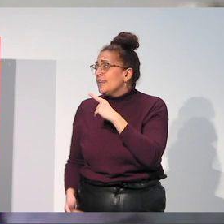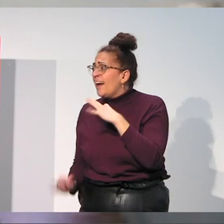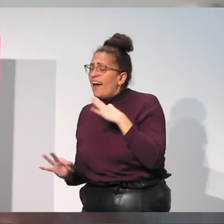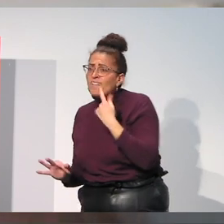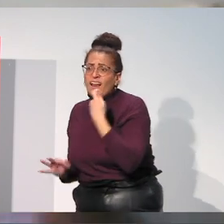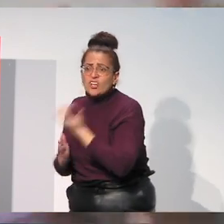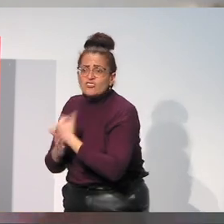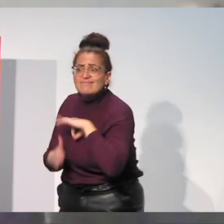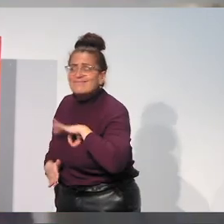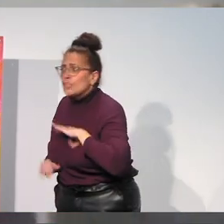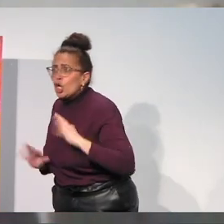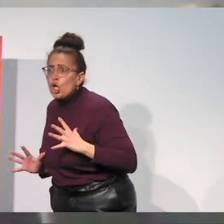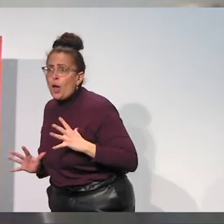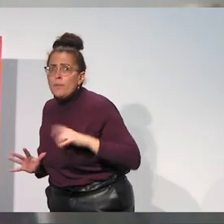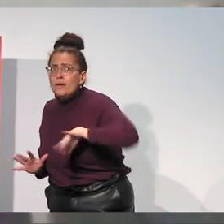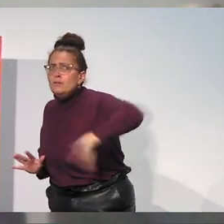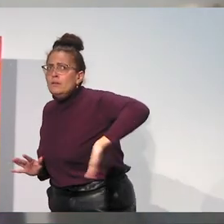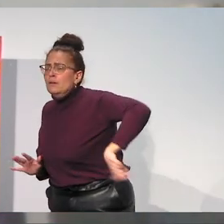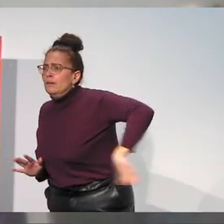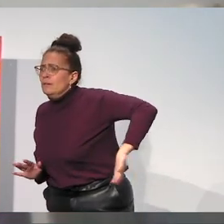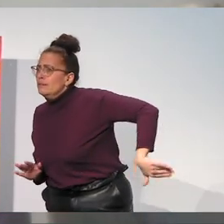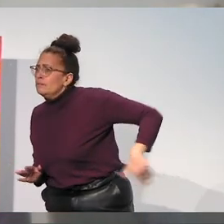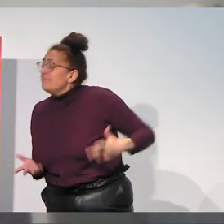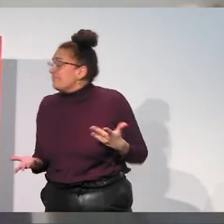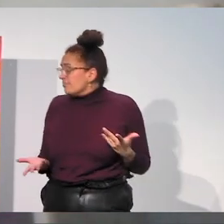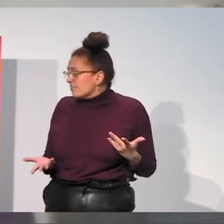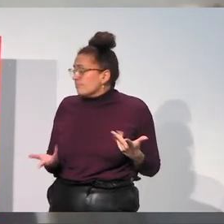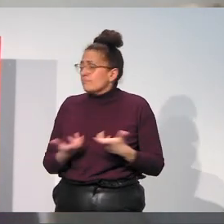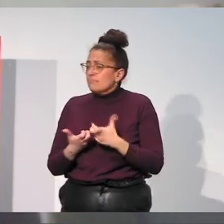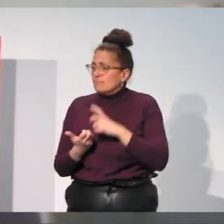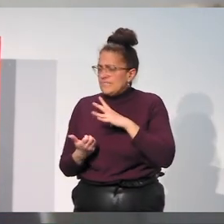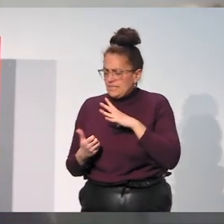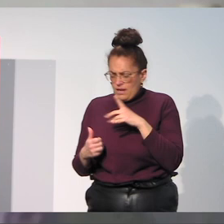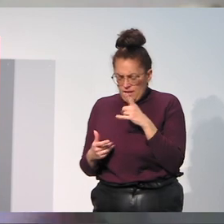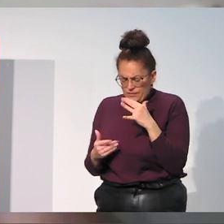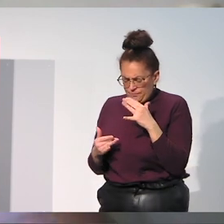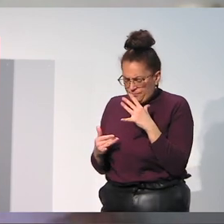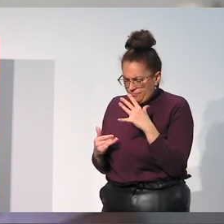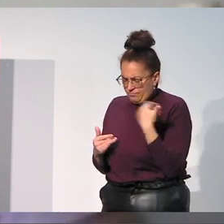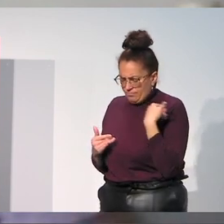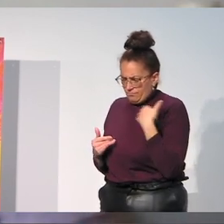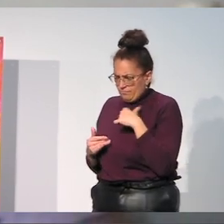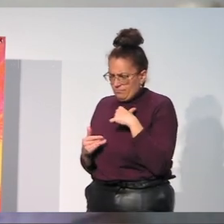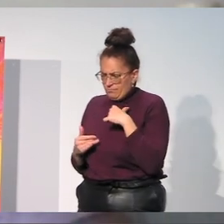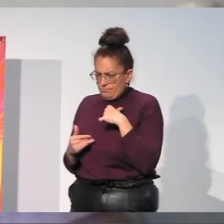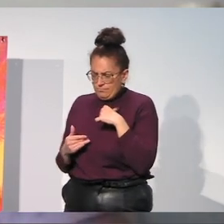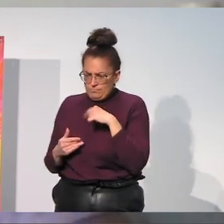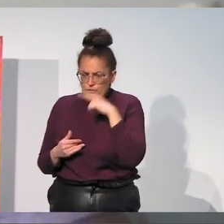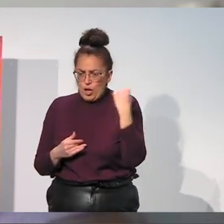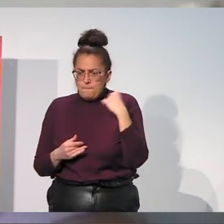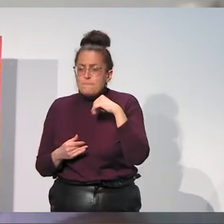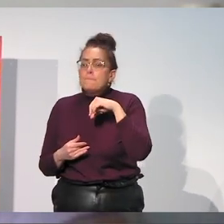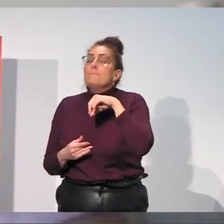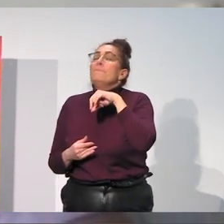Donc je pense qu'il y a un lobbying là-dessus. Et il n'y a pas longtemps, je suis tombé sur un document délicieux d'un homme appelé Rodrigo Guzmán, qui